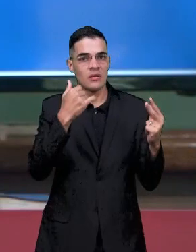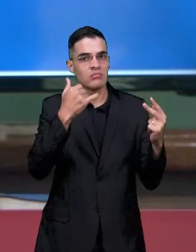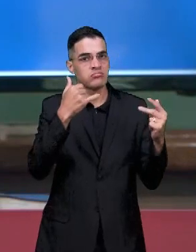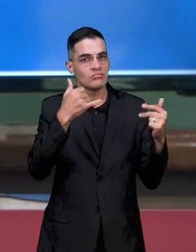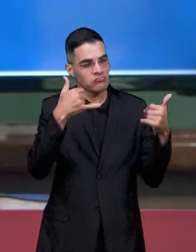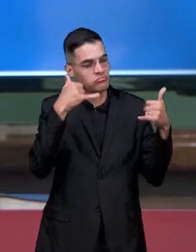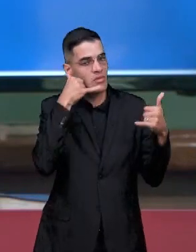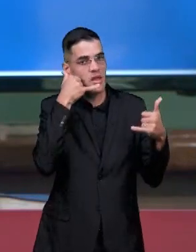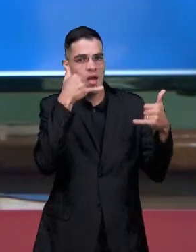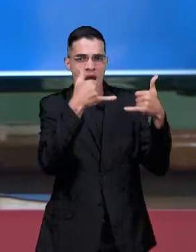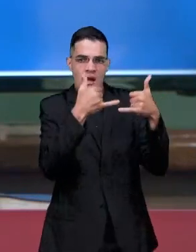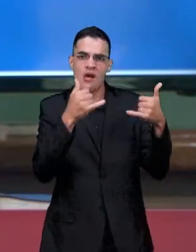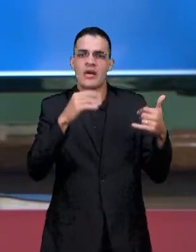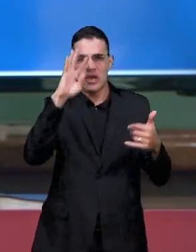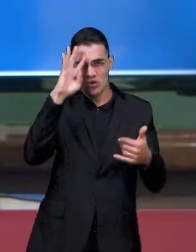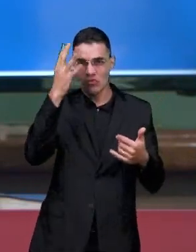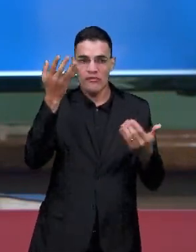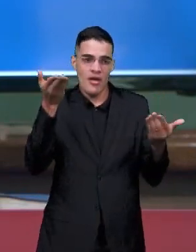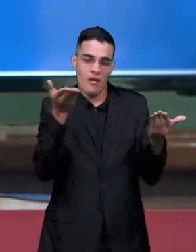другой.